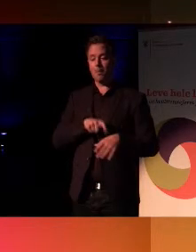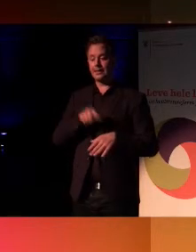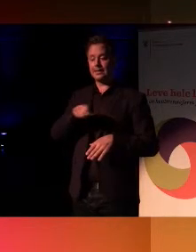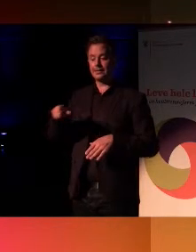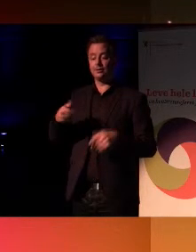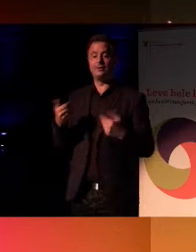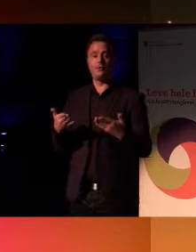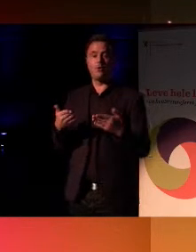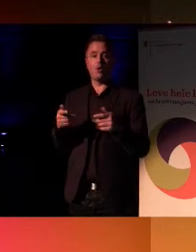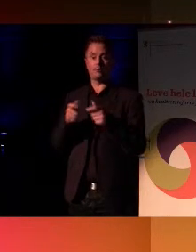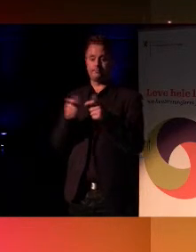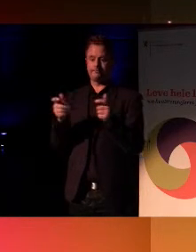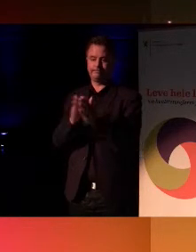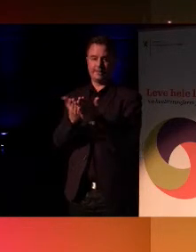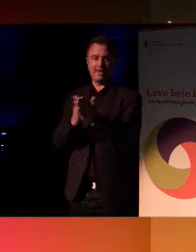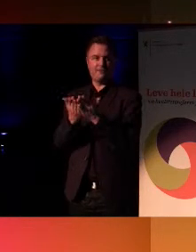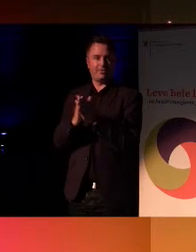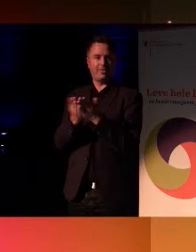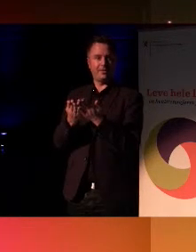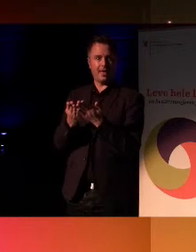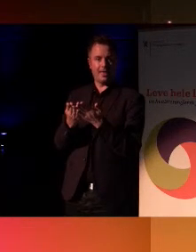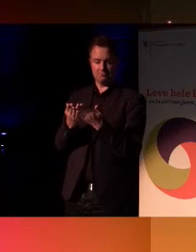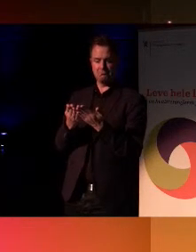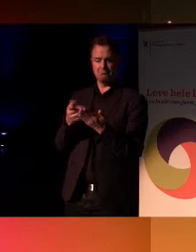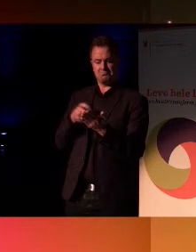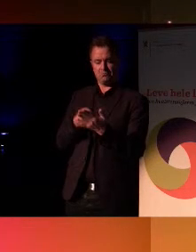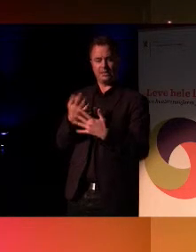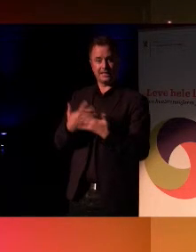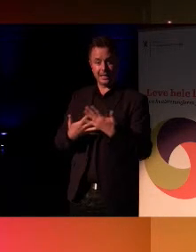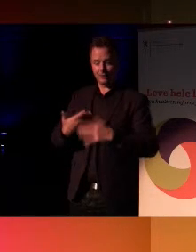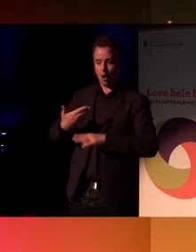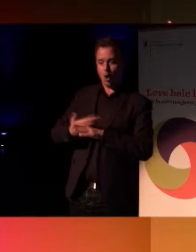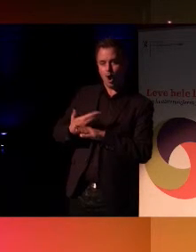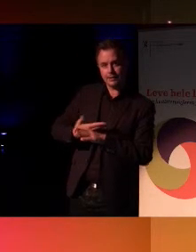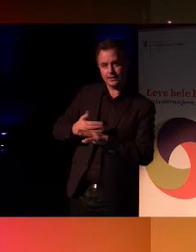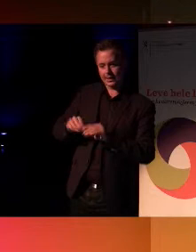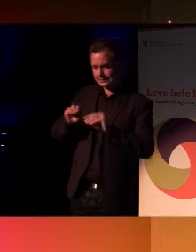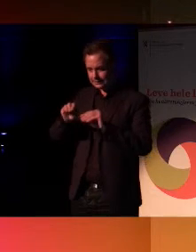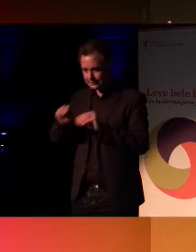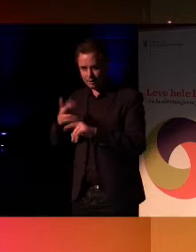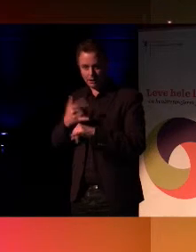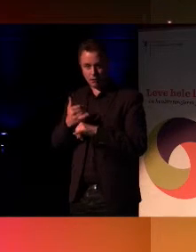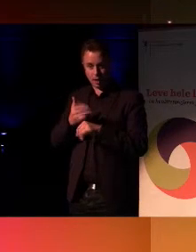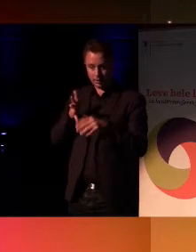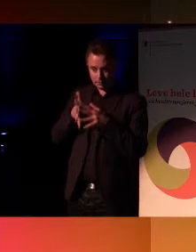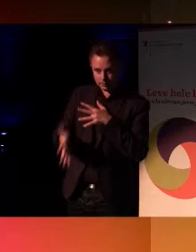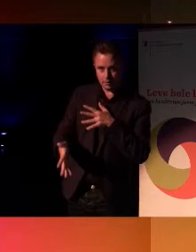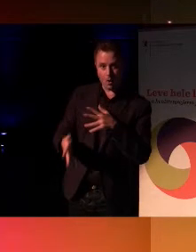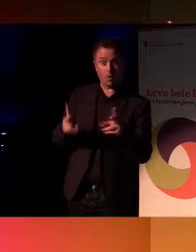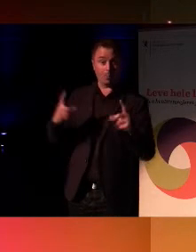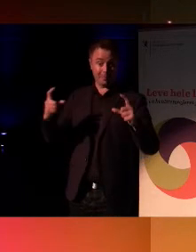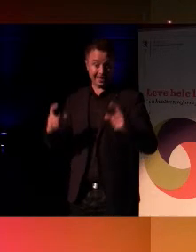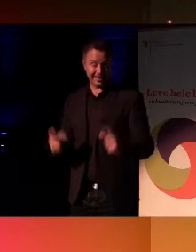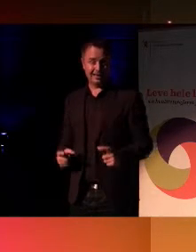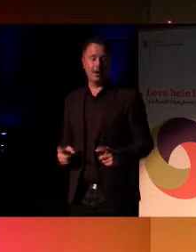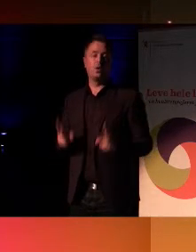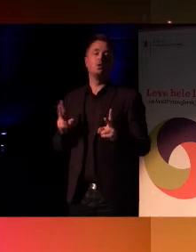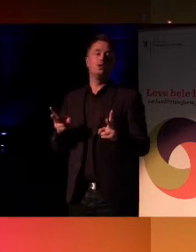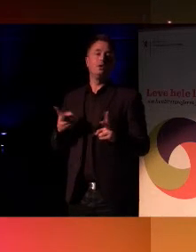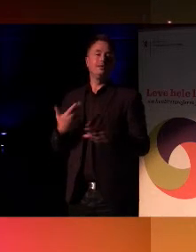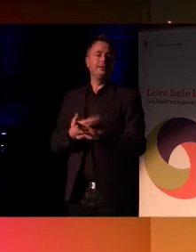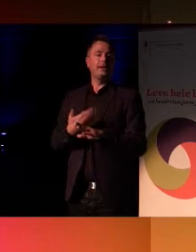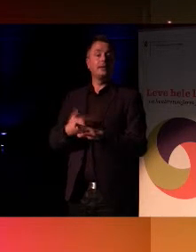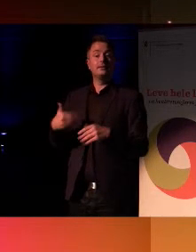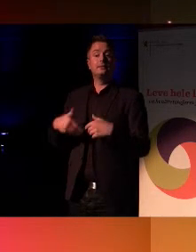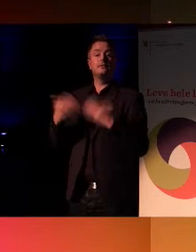hefte der øvelsene er beskrevet med instruksjoner og bilder og en treningsdagbok. Og så